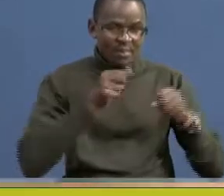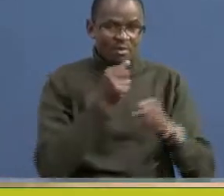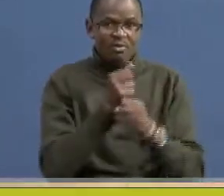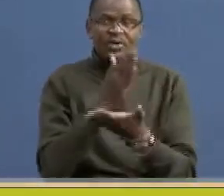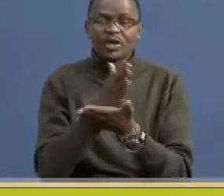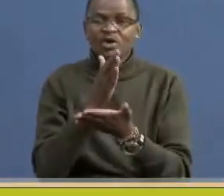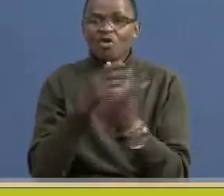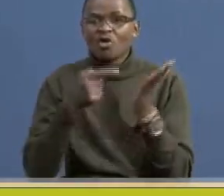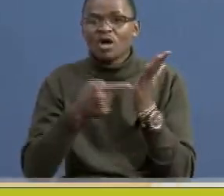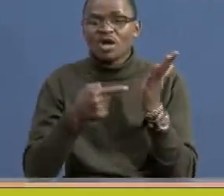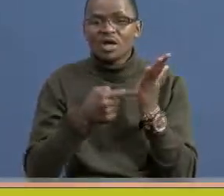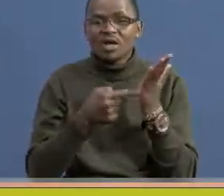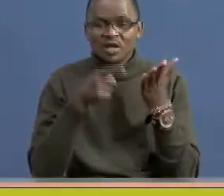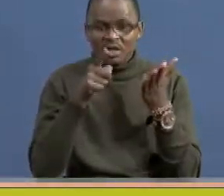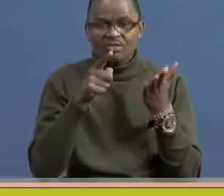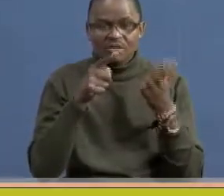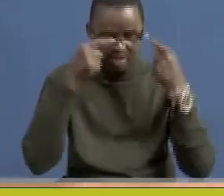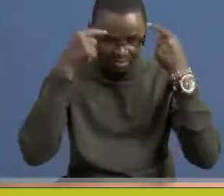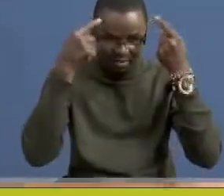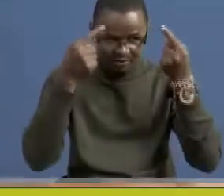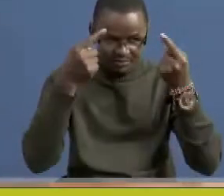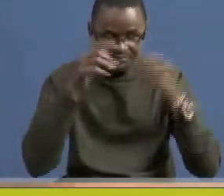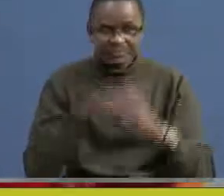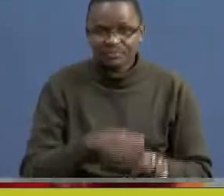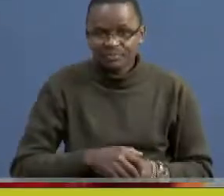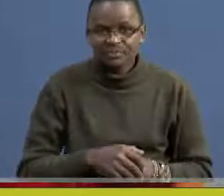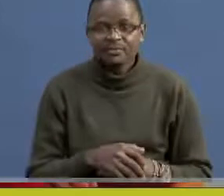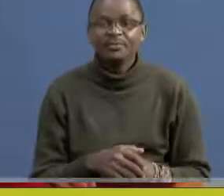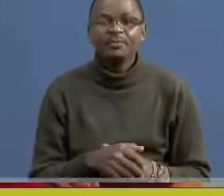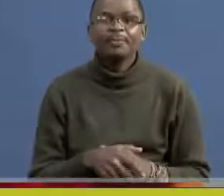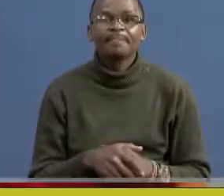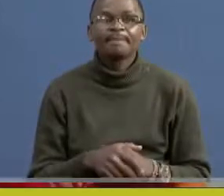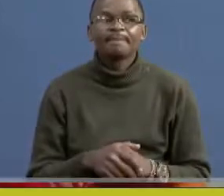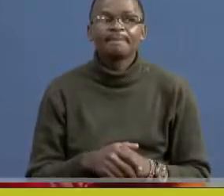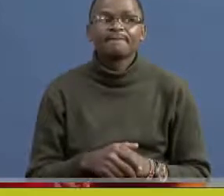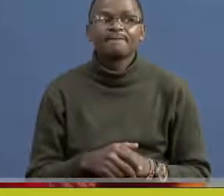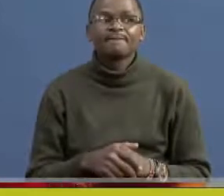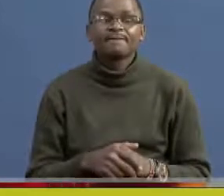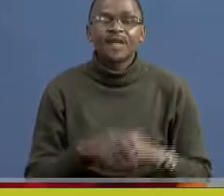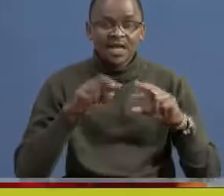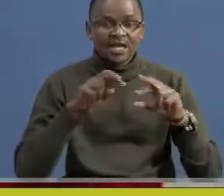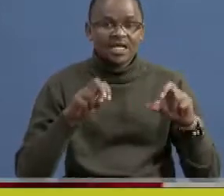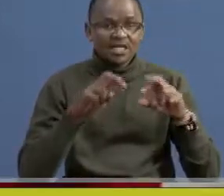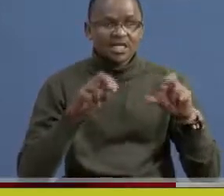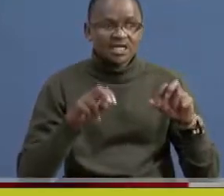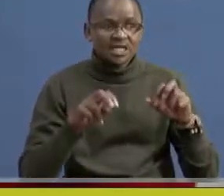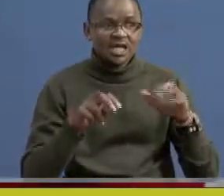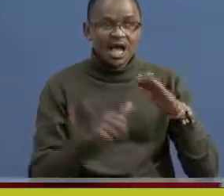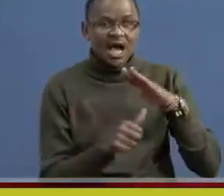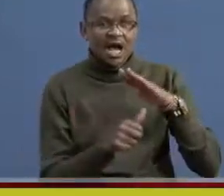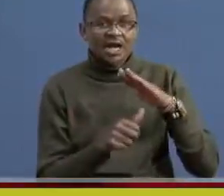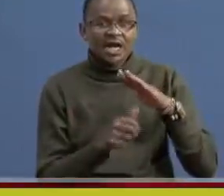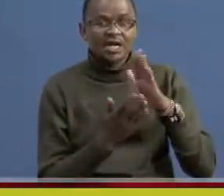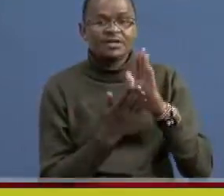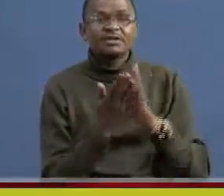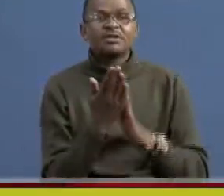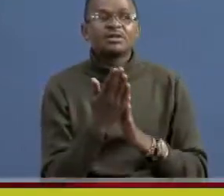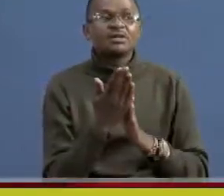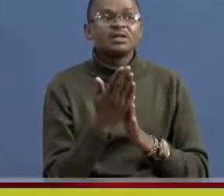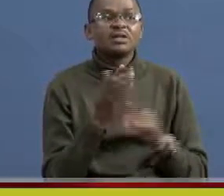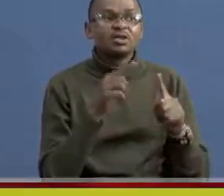kuwa teknolojia hii imefanikiwa. We've invested an immense amount of money into research and development